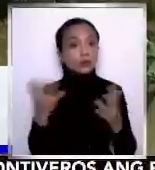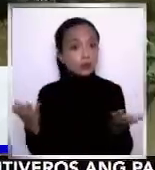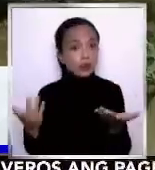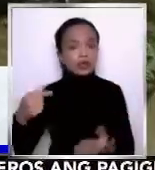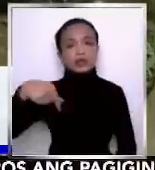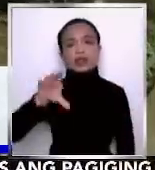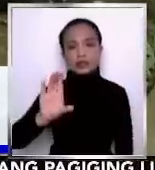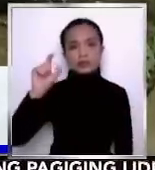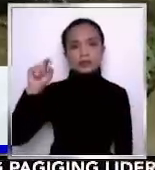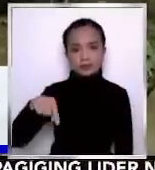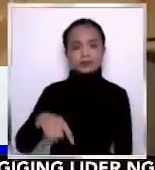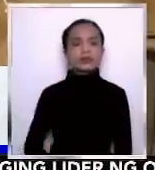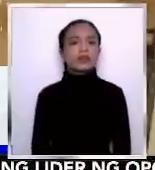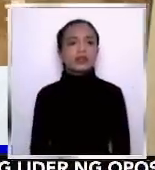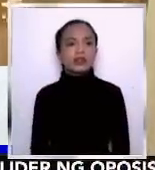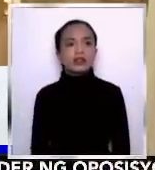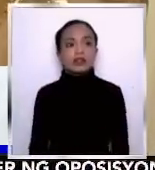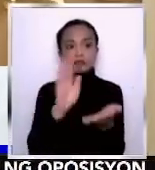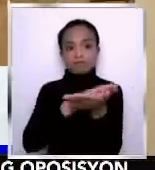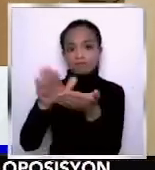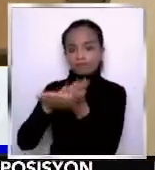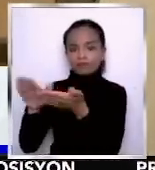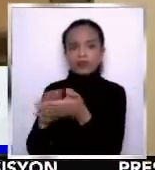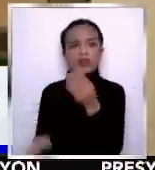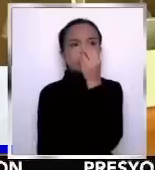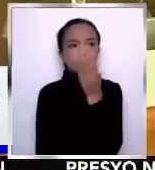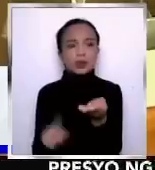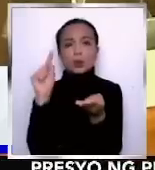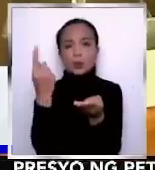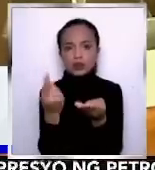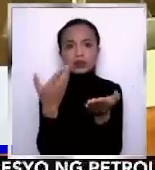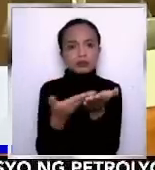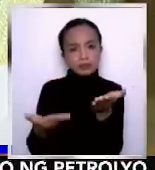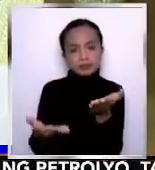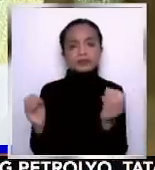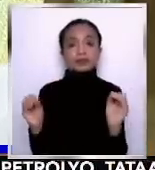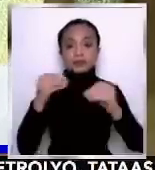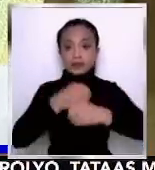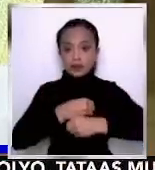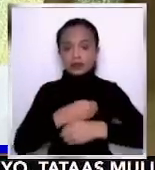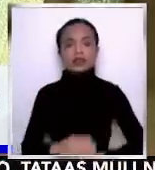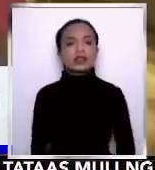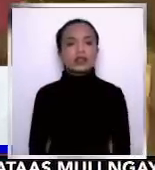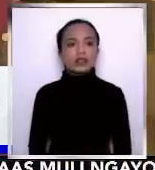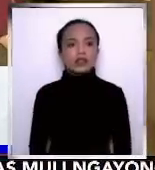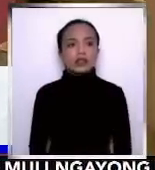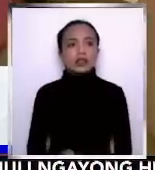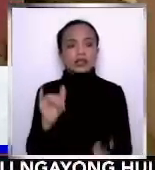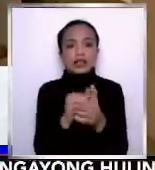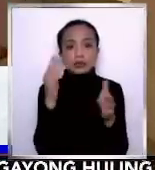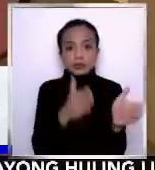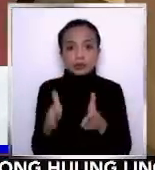House. Nililinis na ang paligid at kakaunti na lang ang laman ng opisina. Paghahanda raw ito sa pag-uopisina rin dito ni